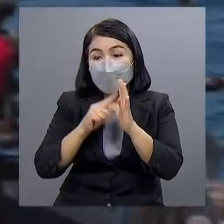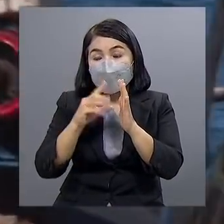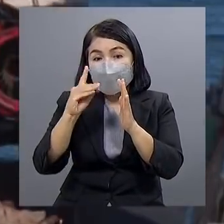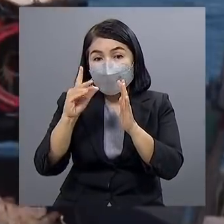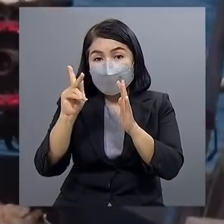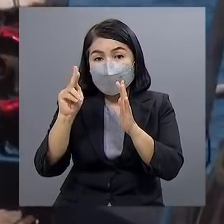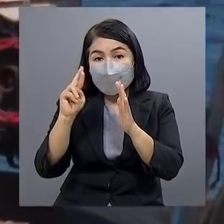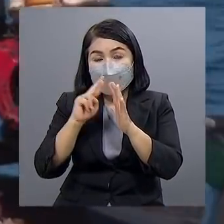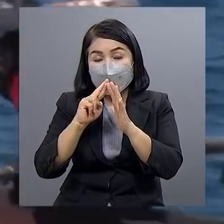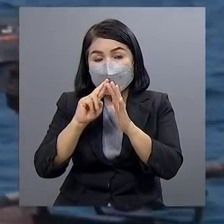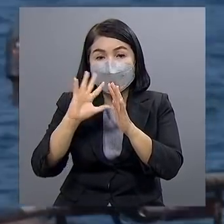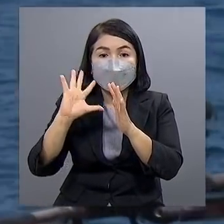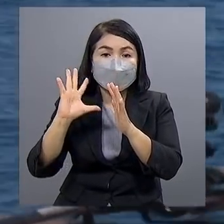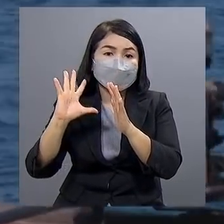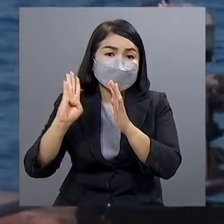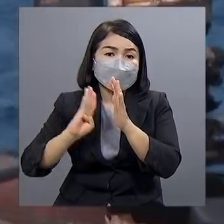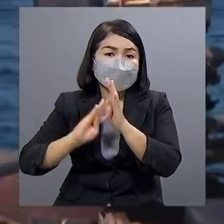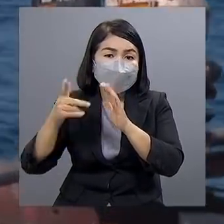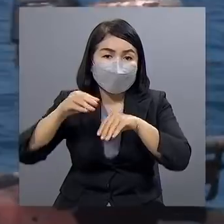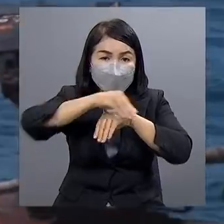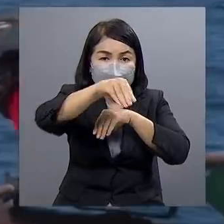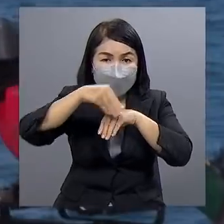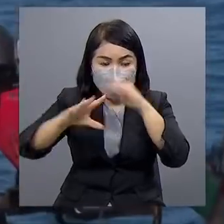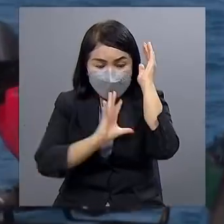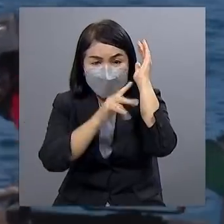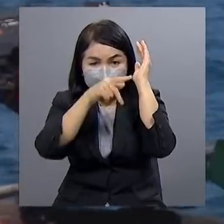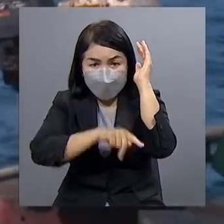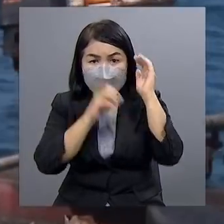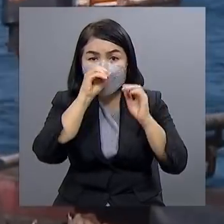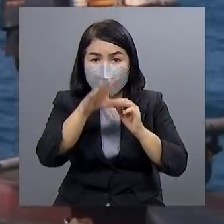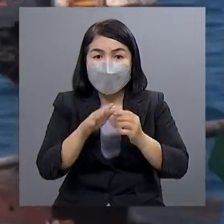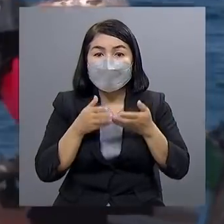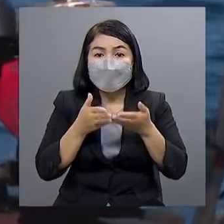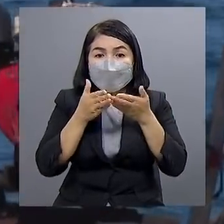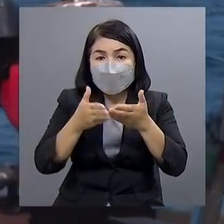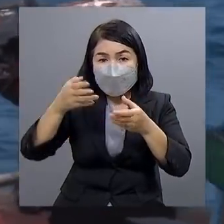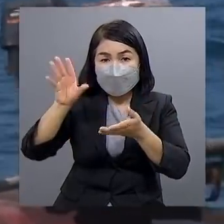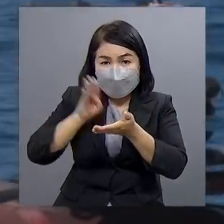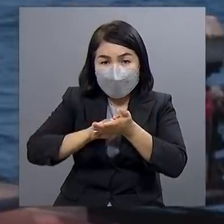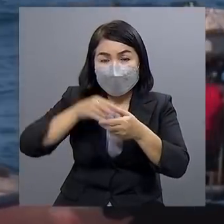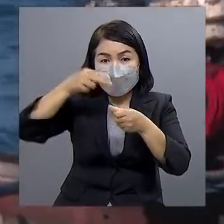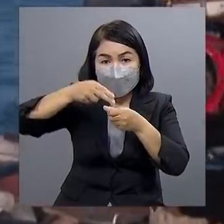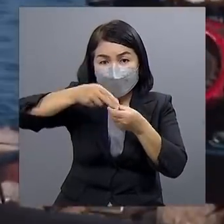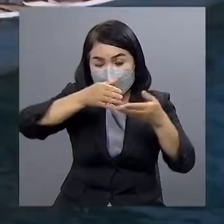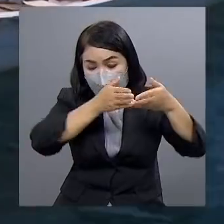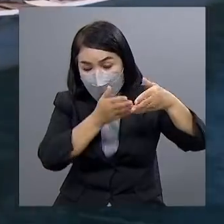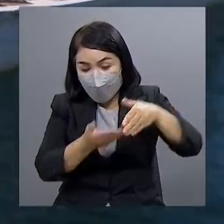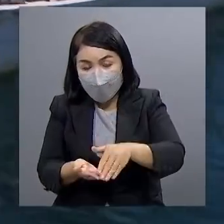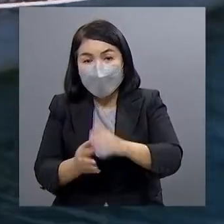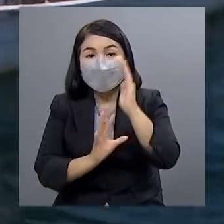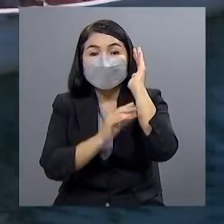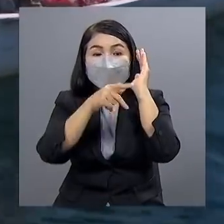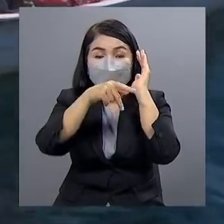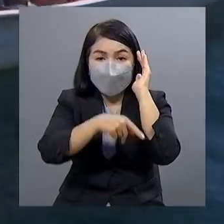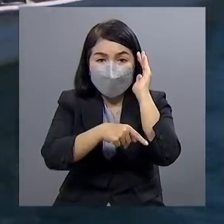เขตอุดมศักดิ์ให้ข้อมูลเพิ่มเติมว่าเหตุเรือบรรทุกน้ำมันอับปางและน้ำมันรั่วไหลในพื้นที่จังหวัดชุมพรนั้นเกิดขึ้นบ่อยครั้